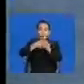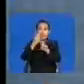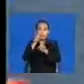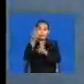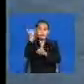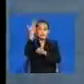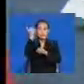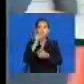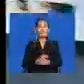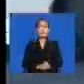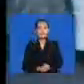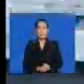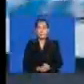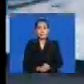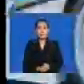า